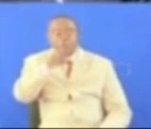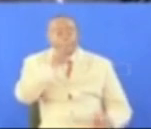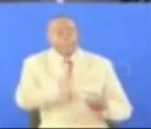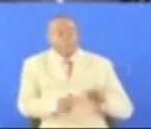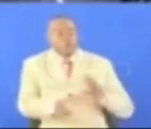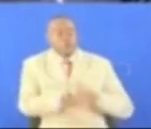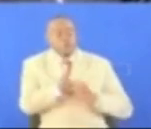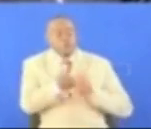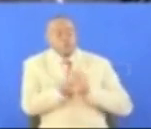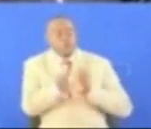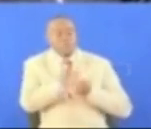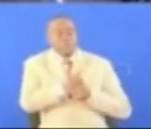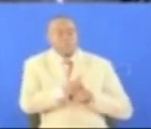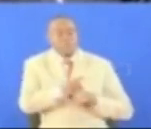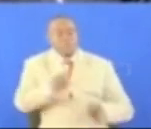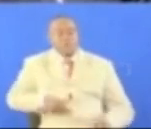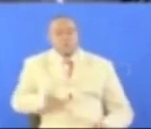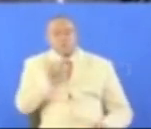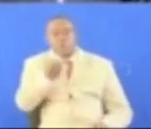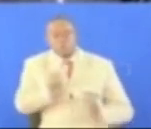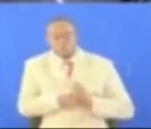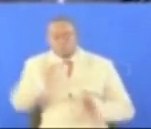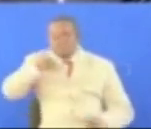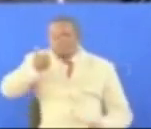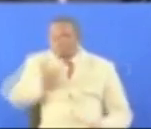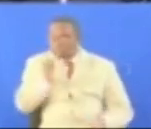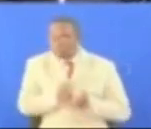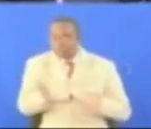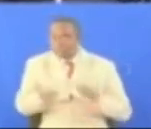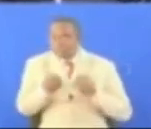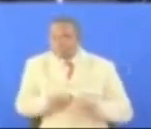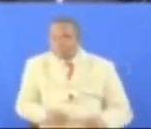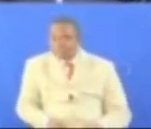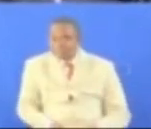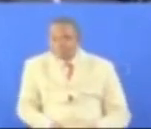na kubadilisha matumbo ya wanaume yao ya wamama? Inawezekana?